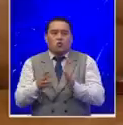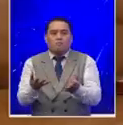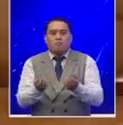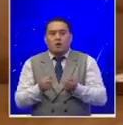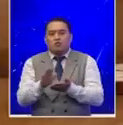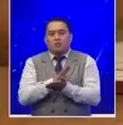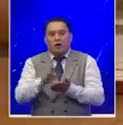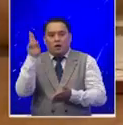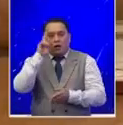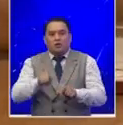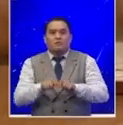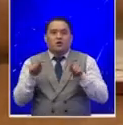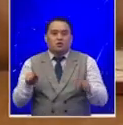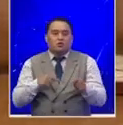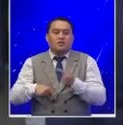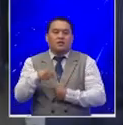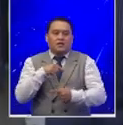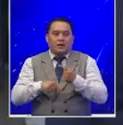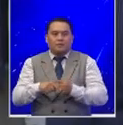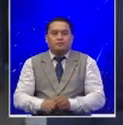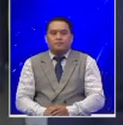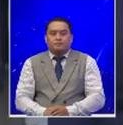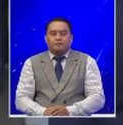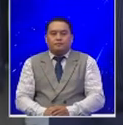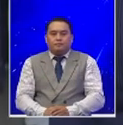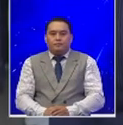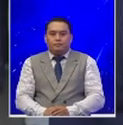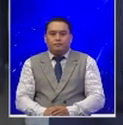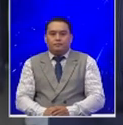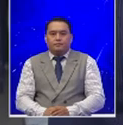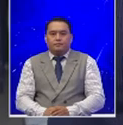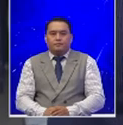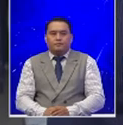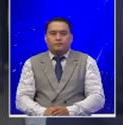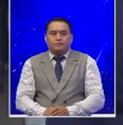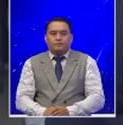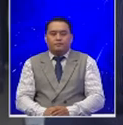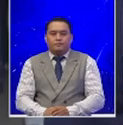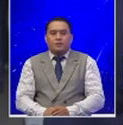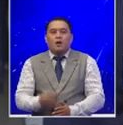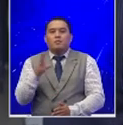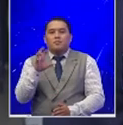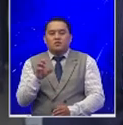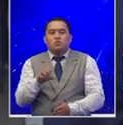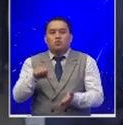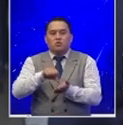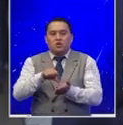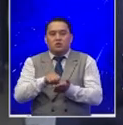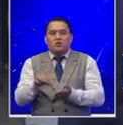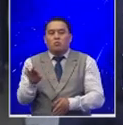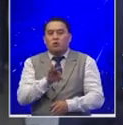получили гранты на открытие собственного дела. У нас профинансировано свыше 900 участников, из которых более 500 участников по